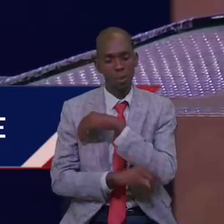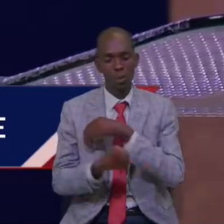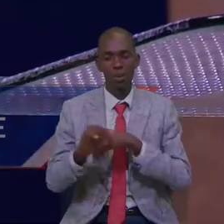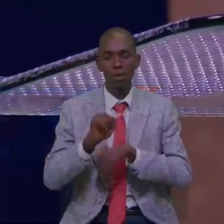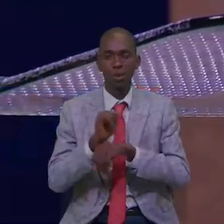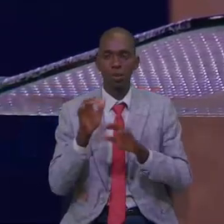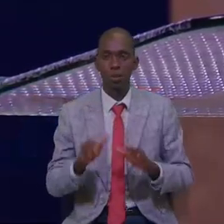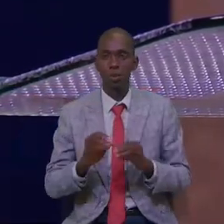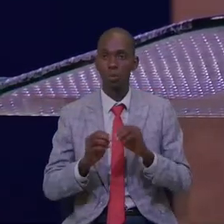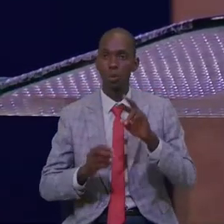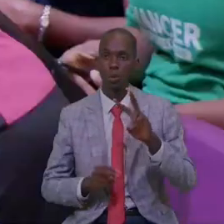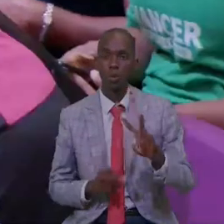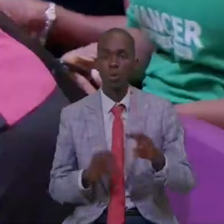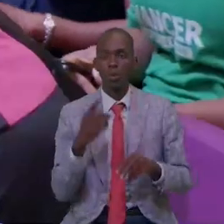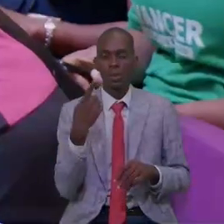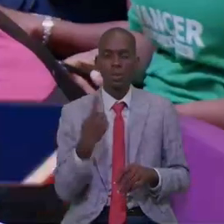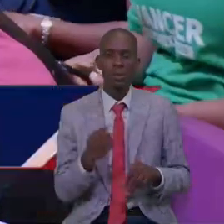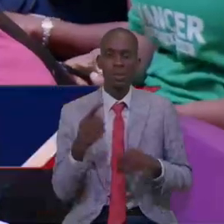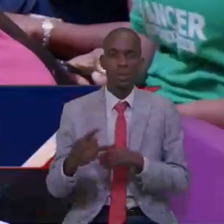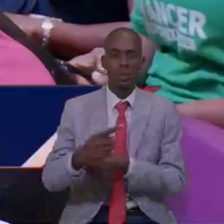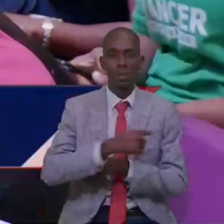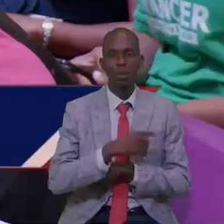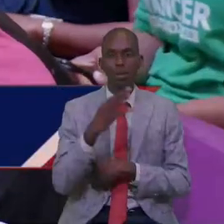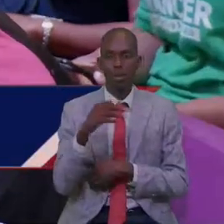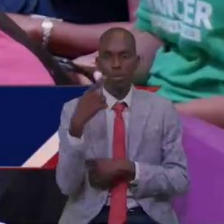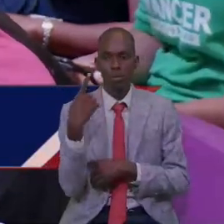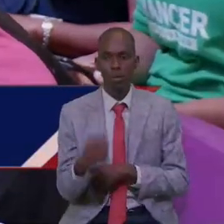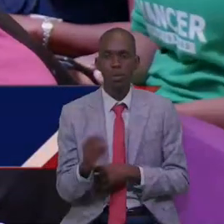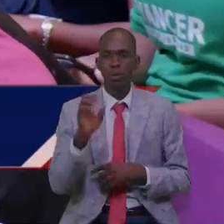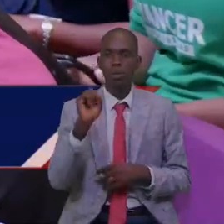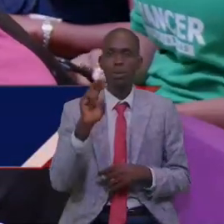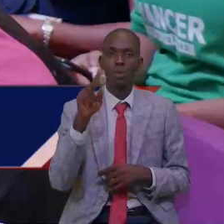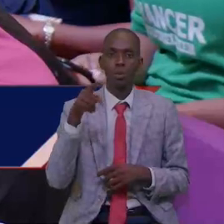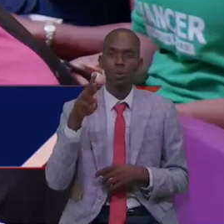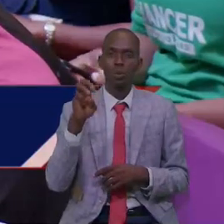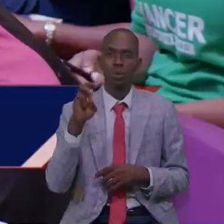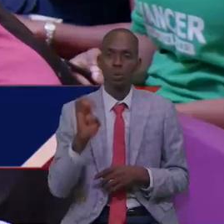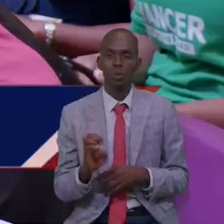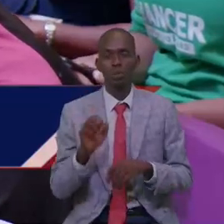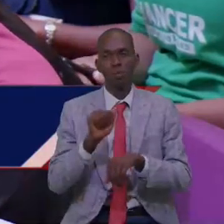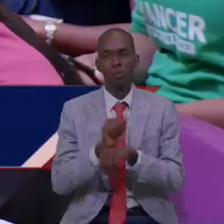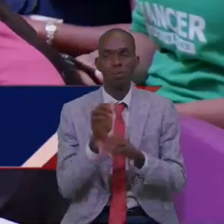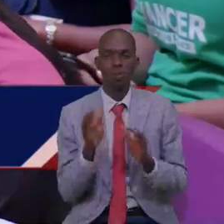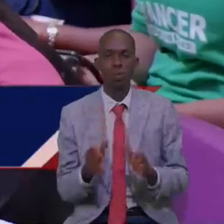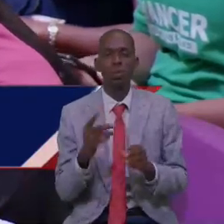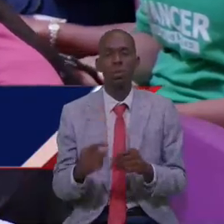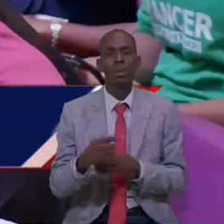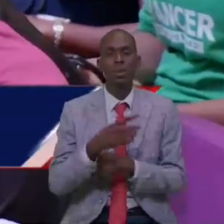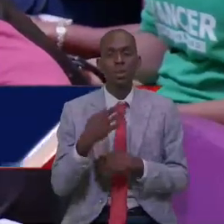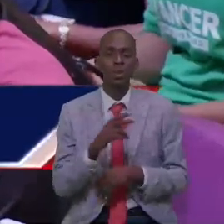frappe. Deux, le jour de la pierre suprême, c'est le jour du roi.